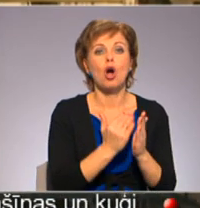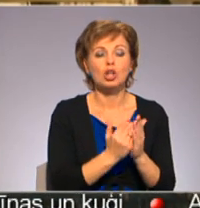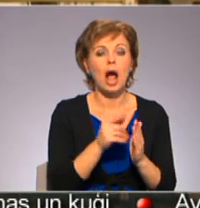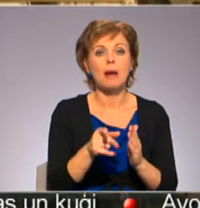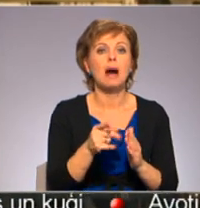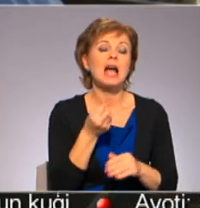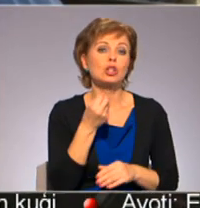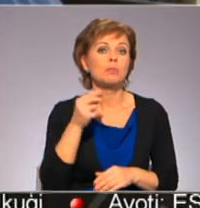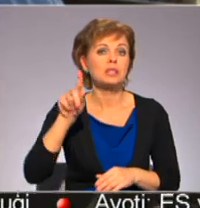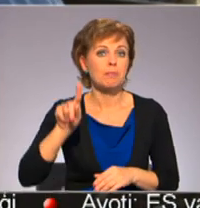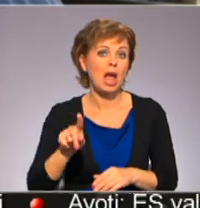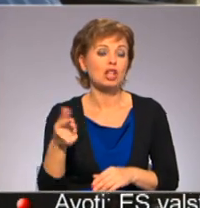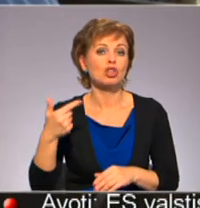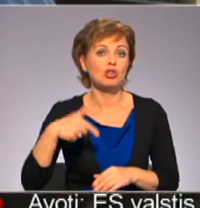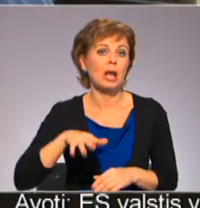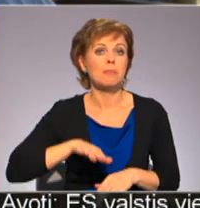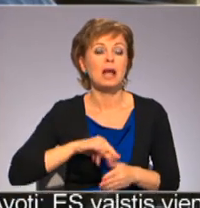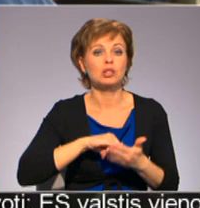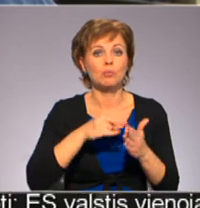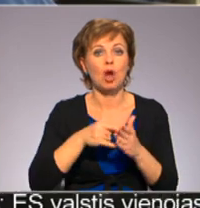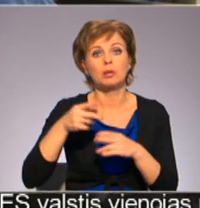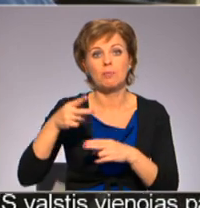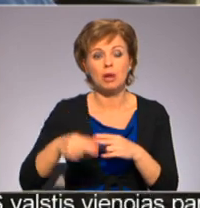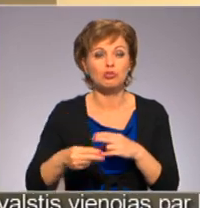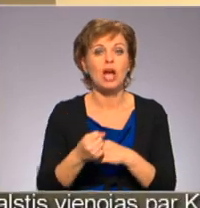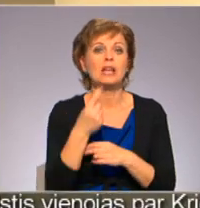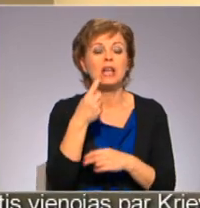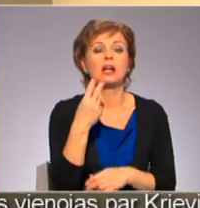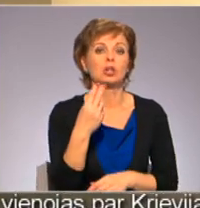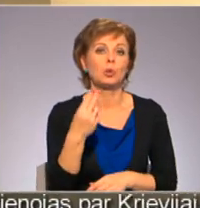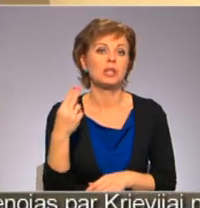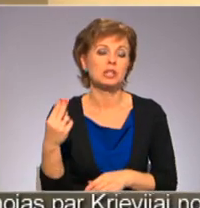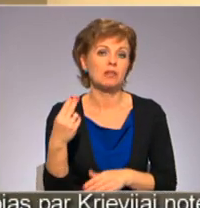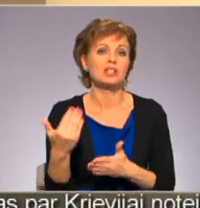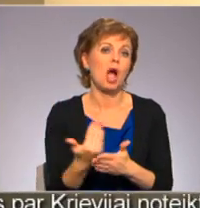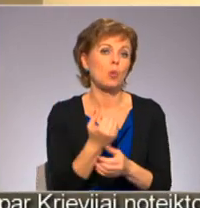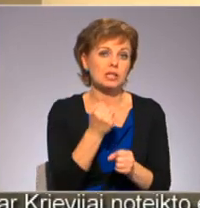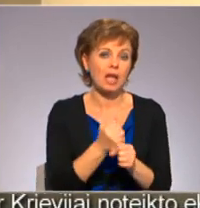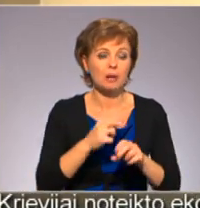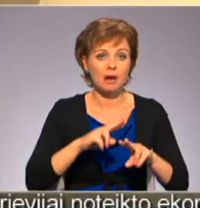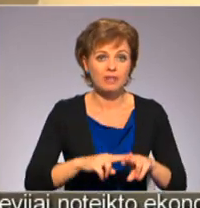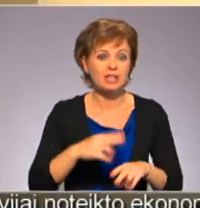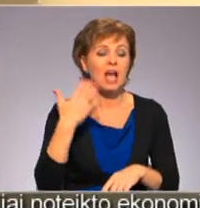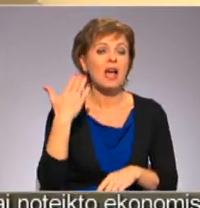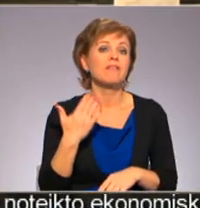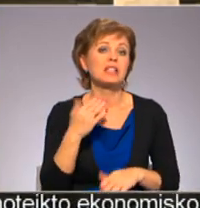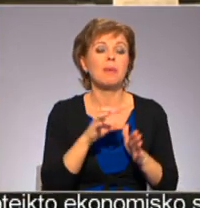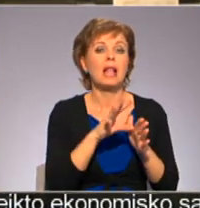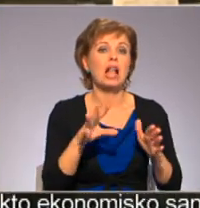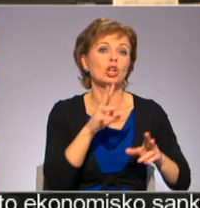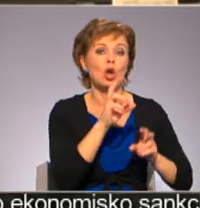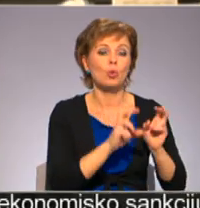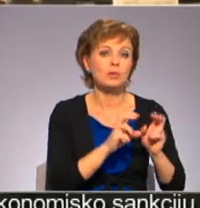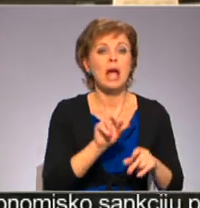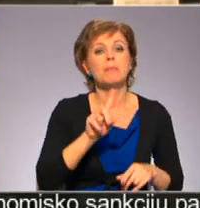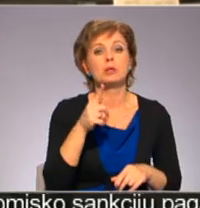paredz, ka 12 mēnešu laikā pēc projekta pabeigšanas jārada vismaz 20 jaunas darba vietas. Ventspils elektronikas rūpnīcas pirmajos 7